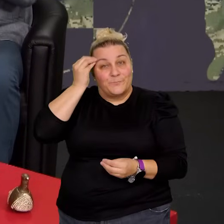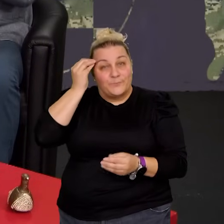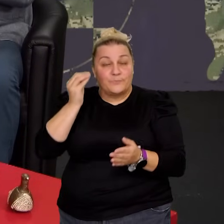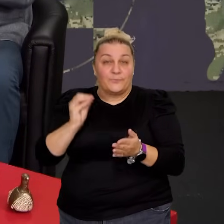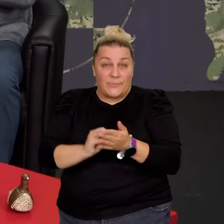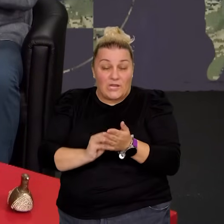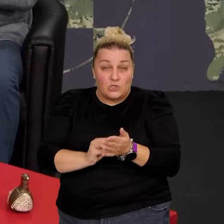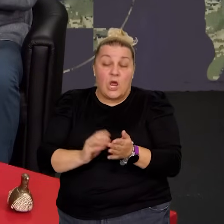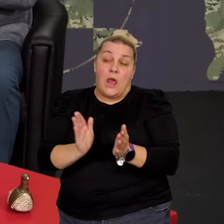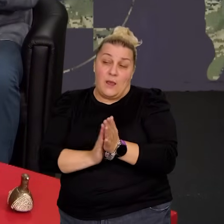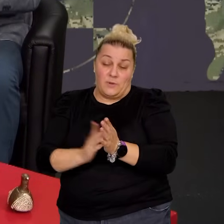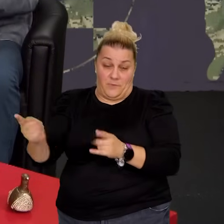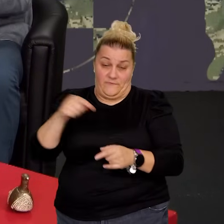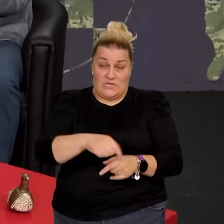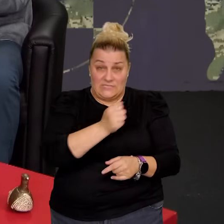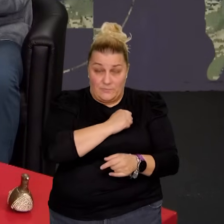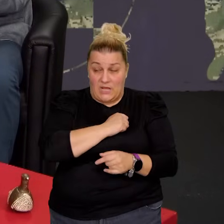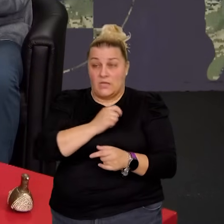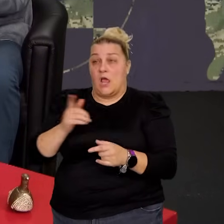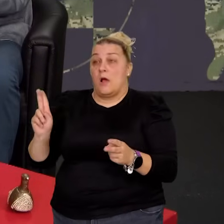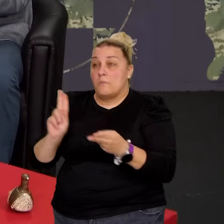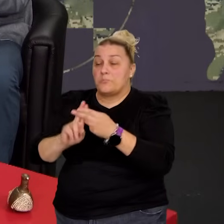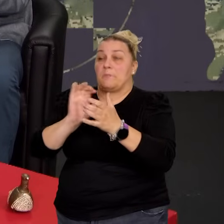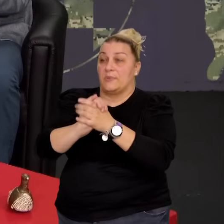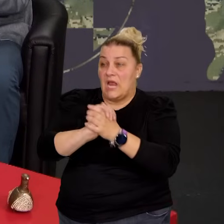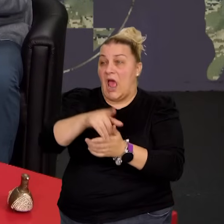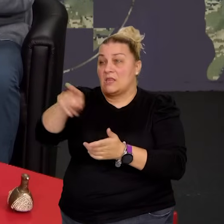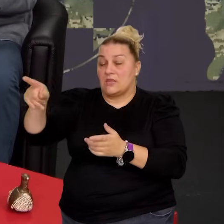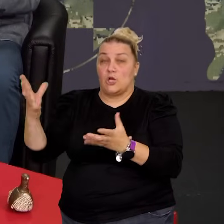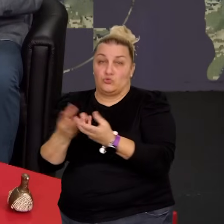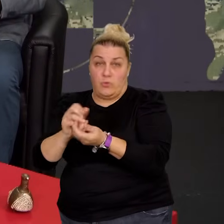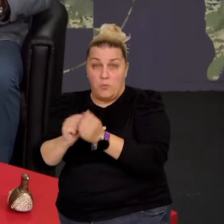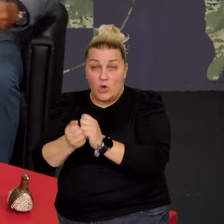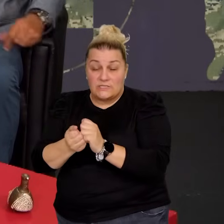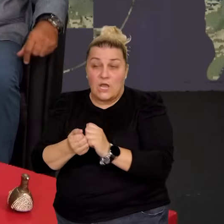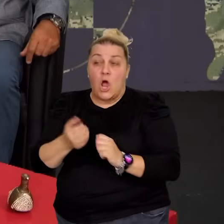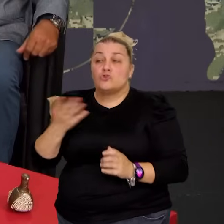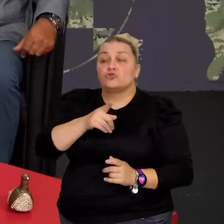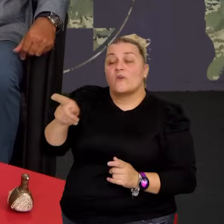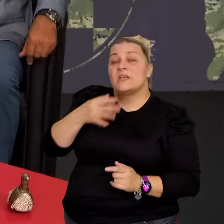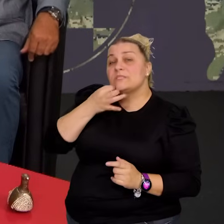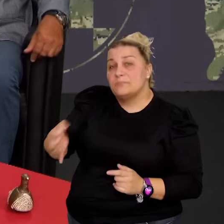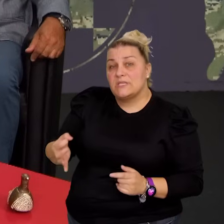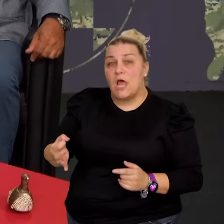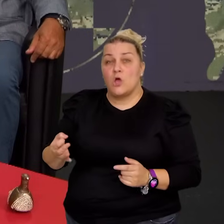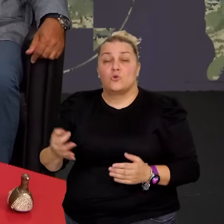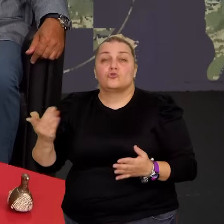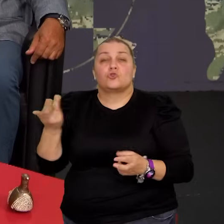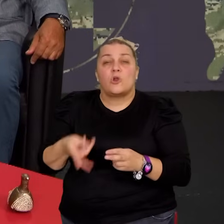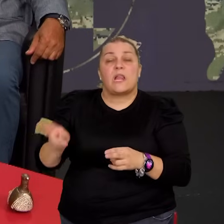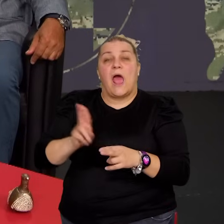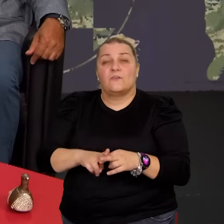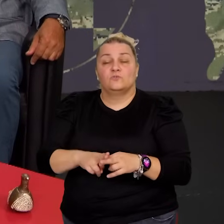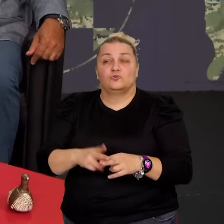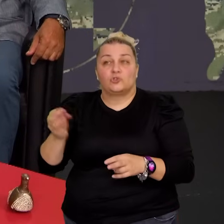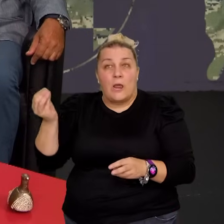sa prijateljima, kad ste tu u Splitu sa suborcima, braniteljima iz grada Splita, što vas pitaju, koji su vam se detalji nekako